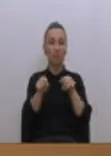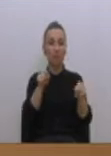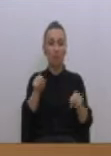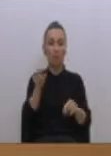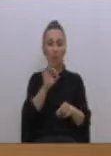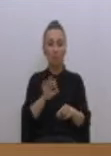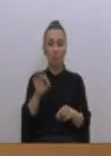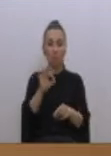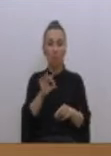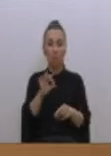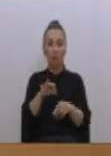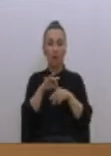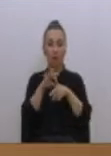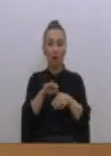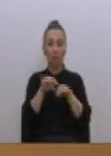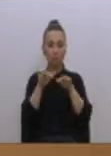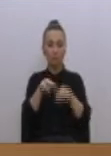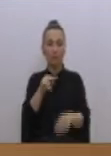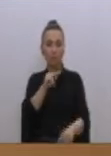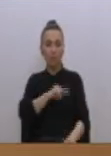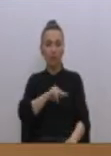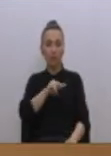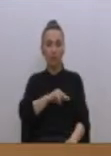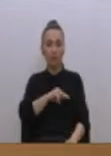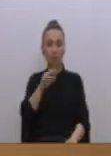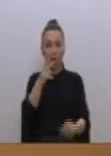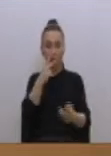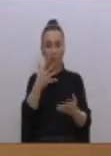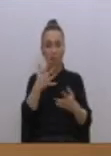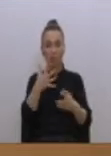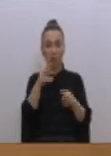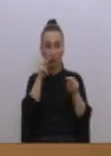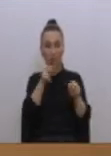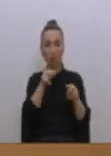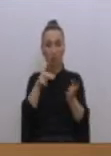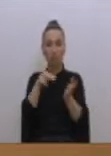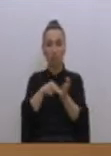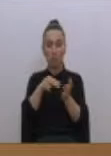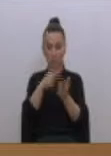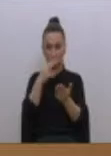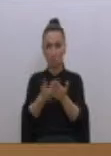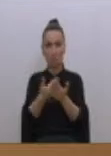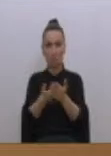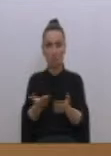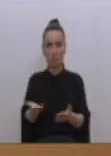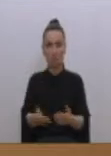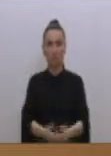მონაკვეთზე განხორციელებული სამუშაოების აუდიტის შეფასება და ასე შემდეგ